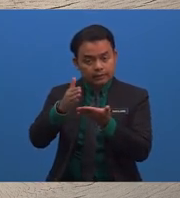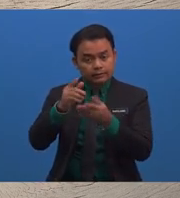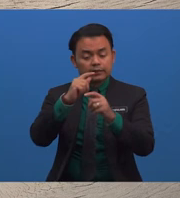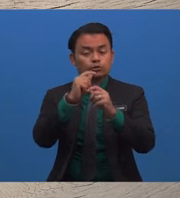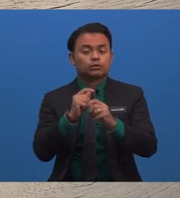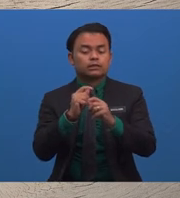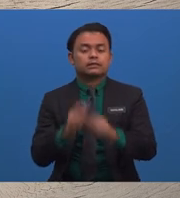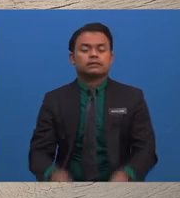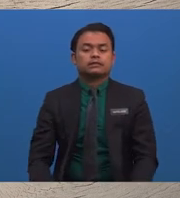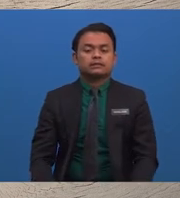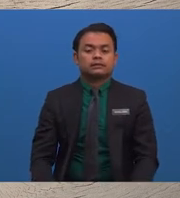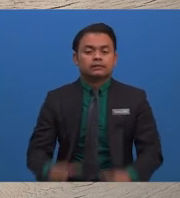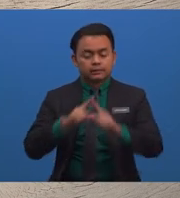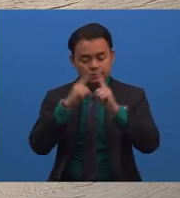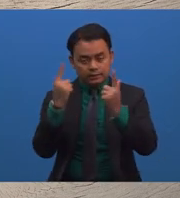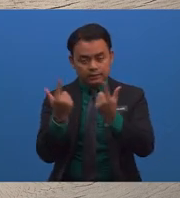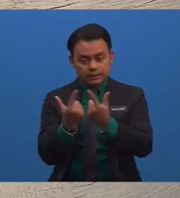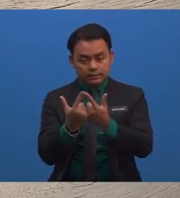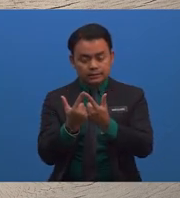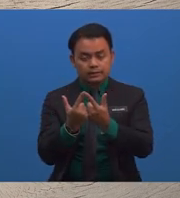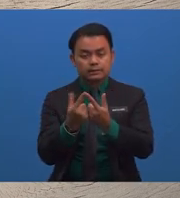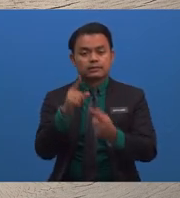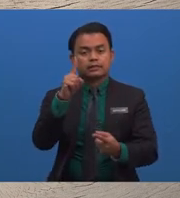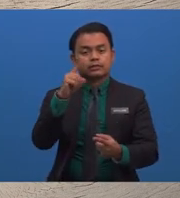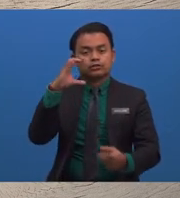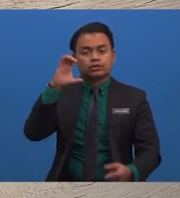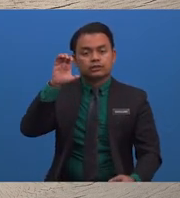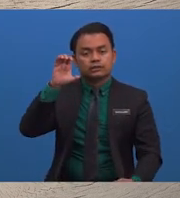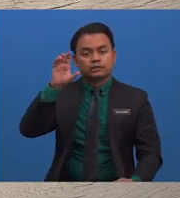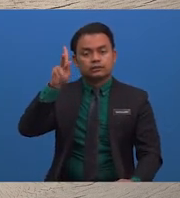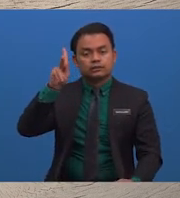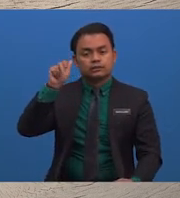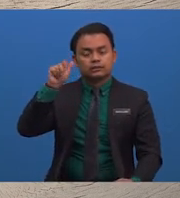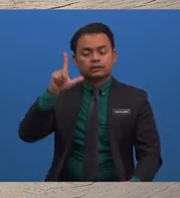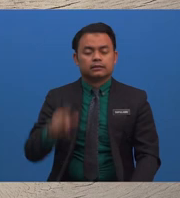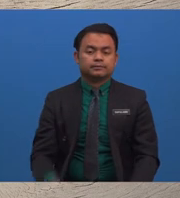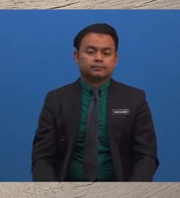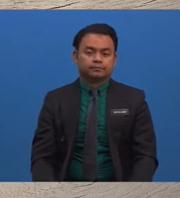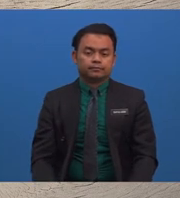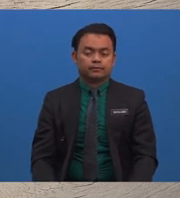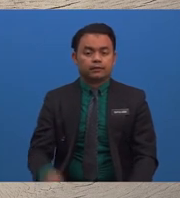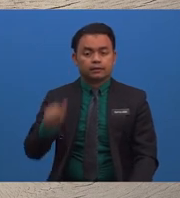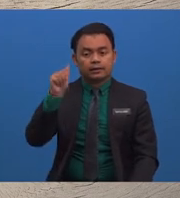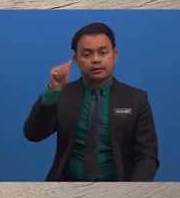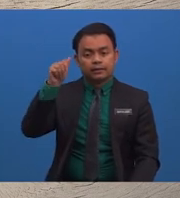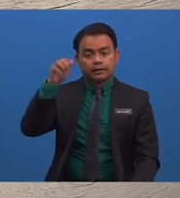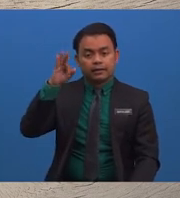cekal. Sebagai ketua kelas, Afiq telah mengendalikan